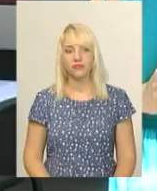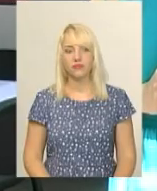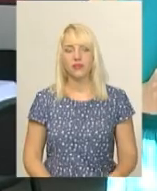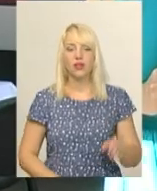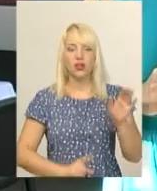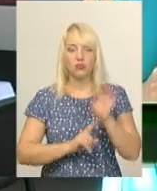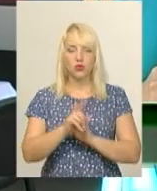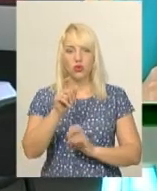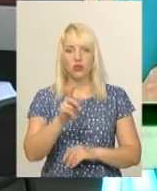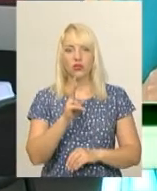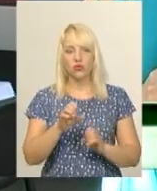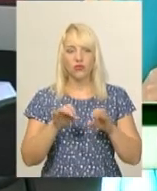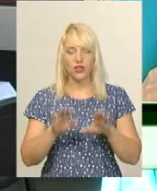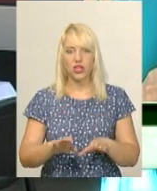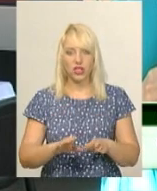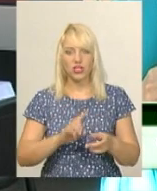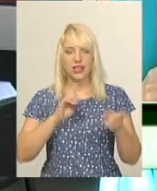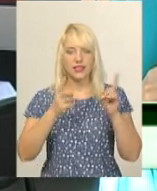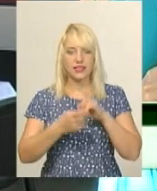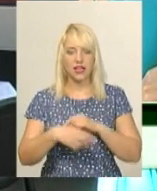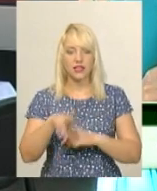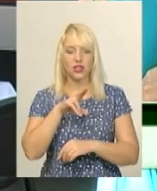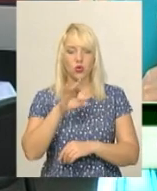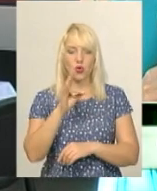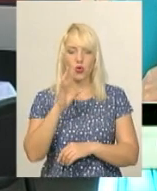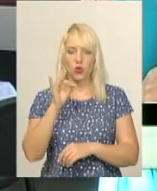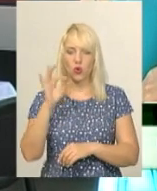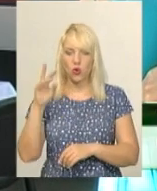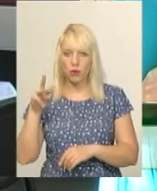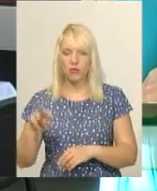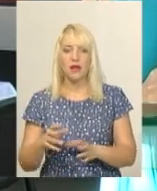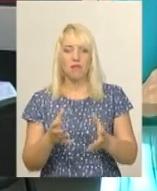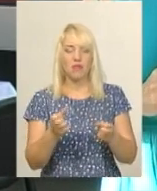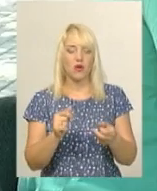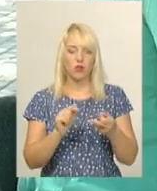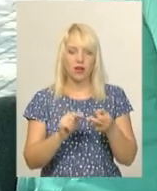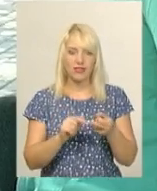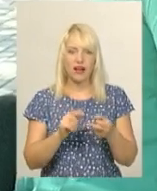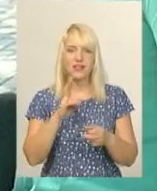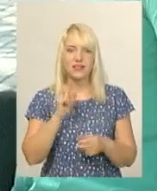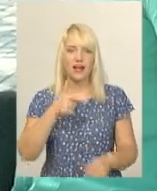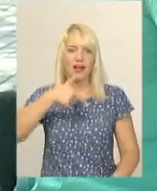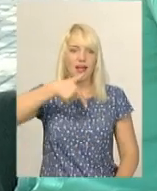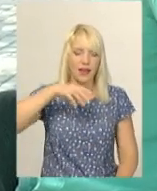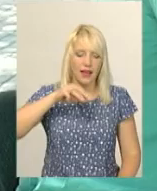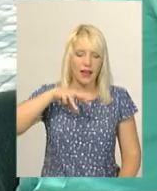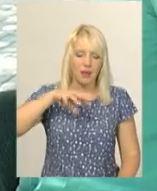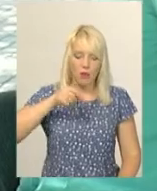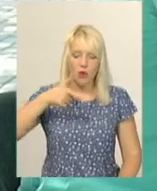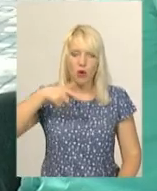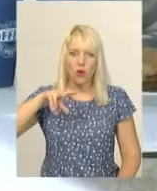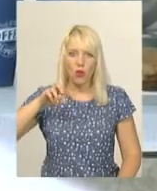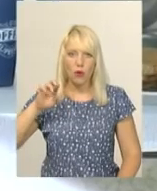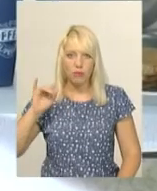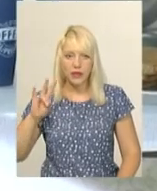Спочатку у людини, яка вирішила стати донором, беруть аналіз на гемоглобін, після цього вона випиває чай з печивом, і вже після